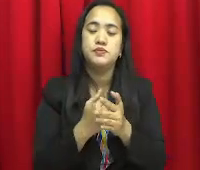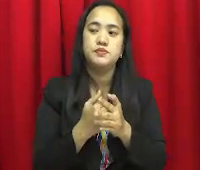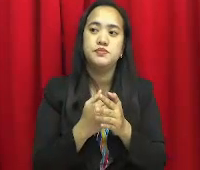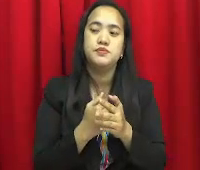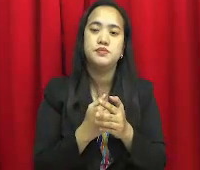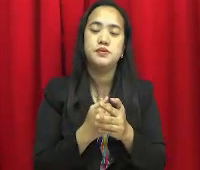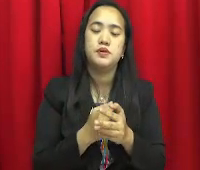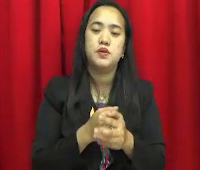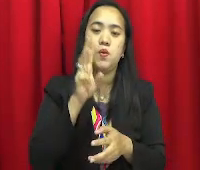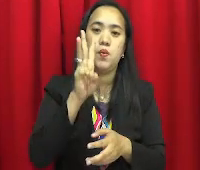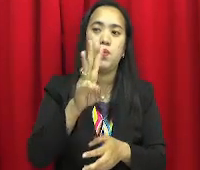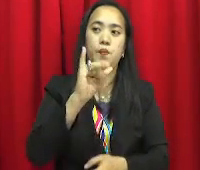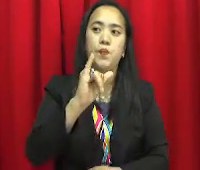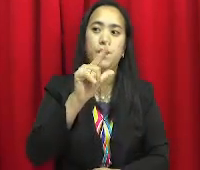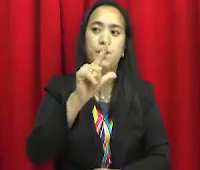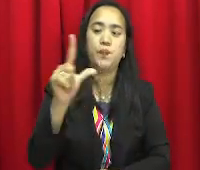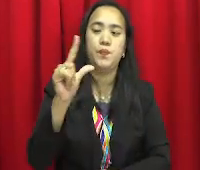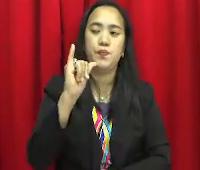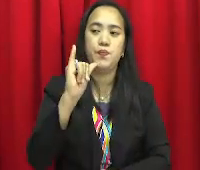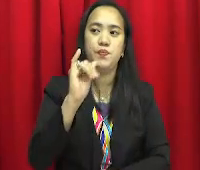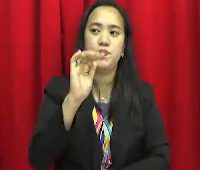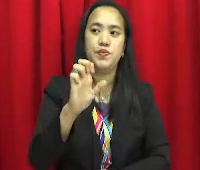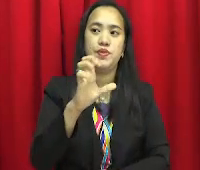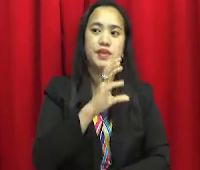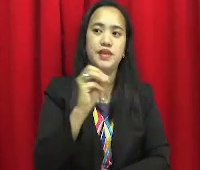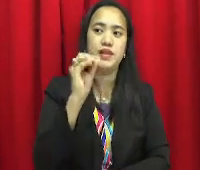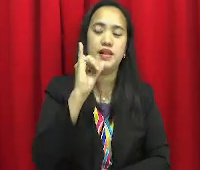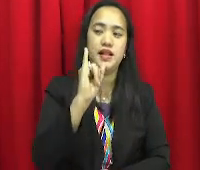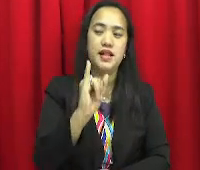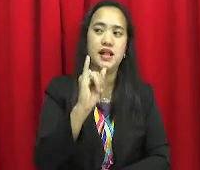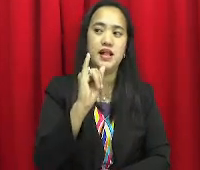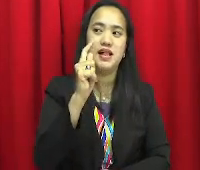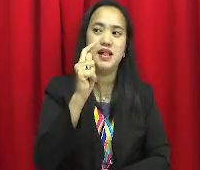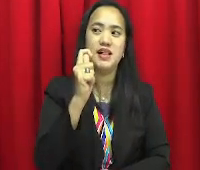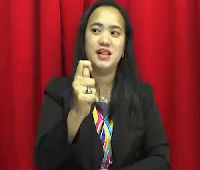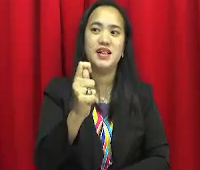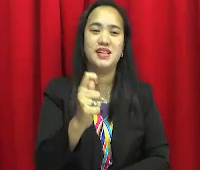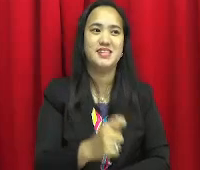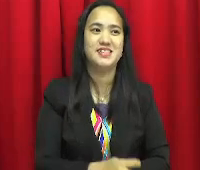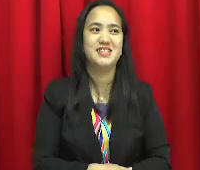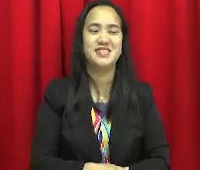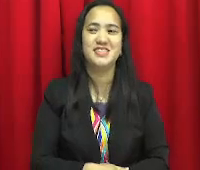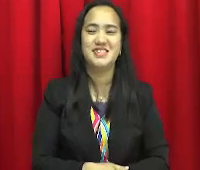ay nasa finance at IT pa. Ayan na naman, sir, yung IT.